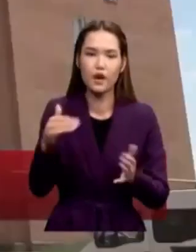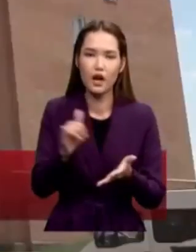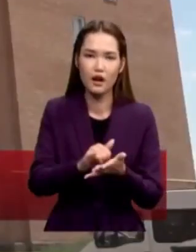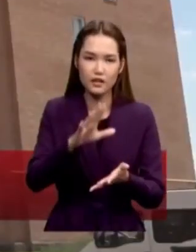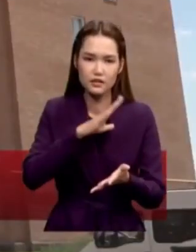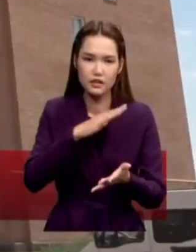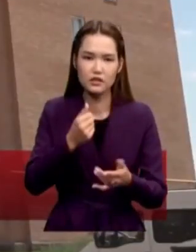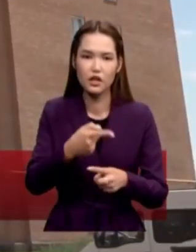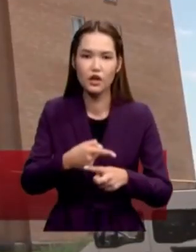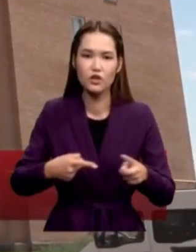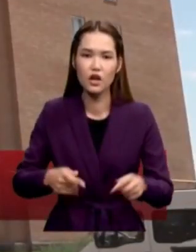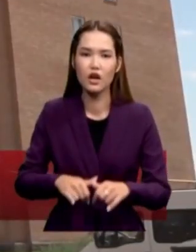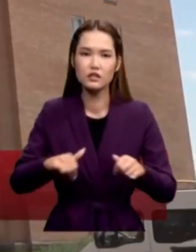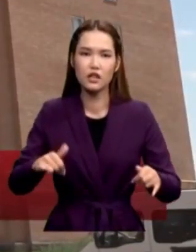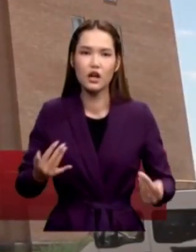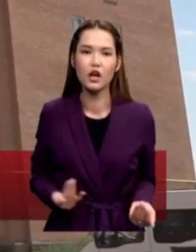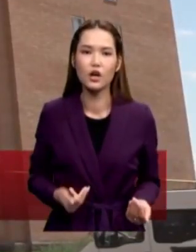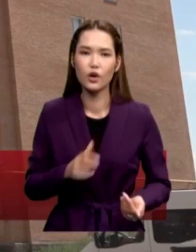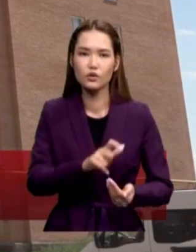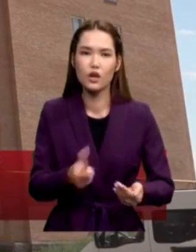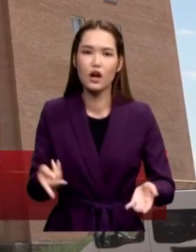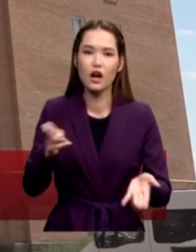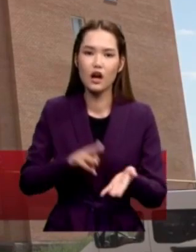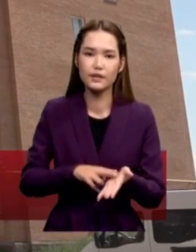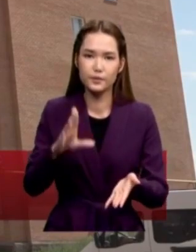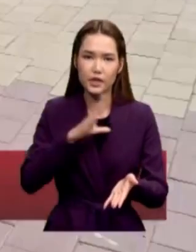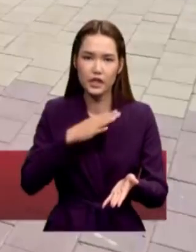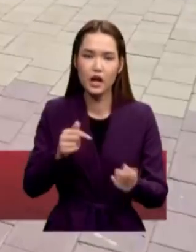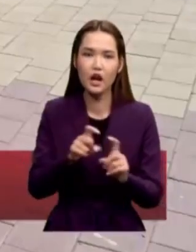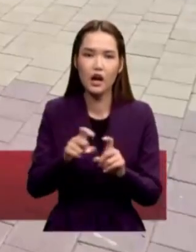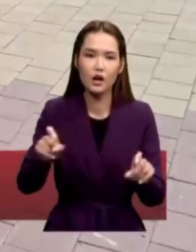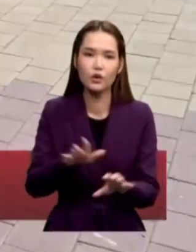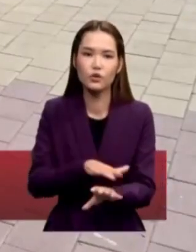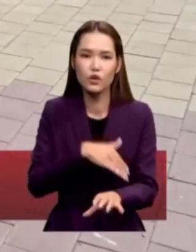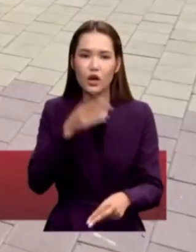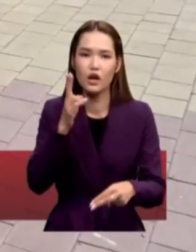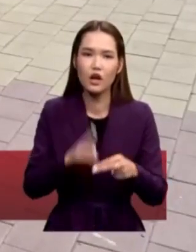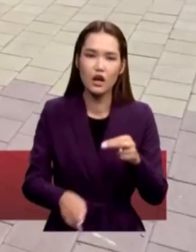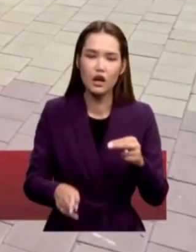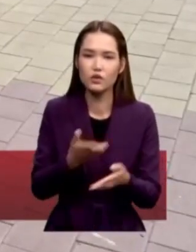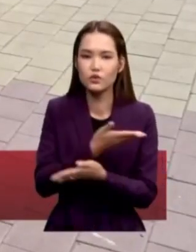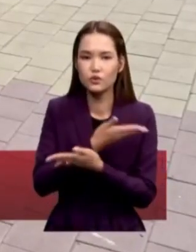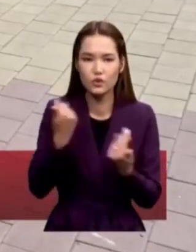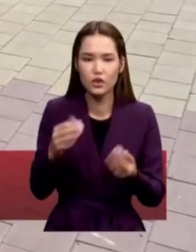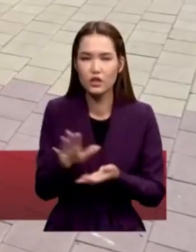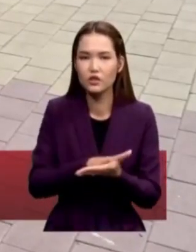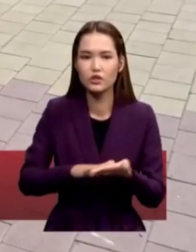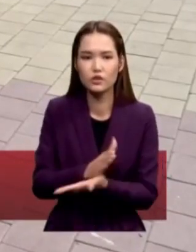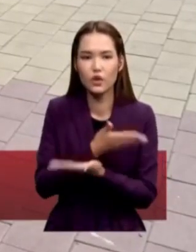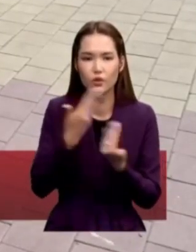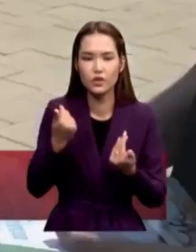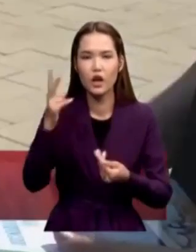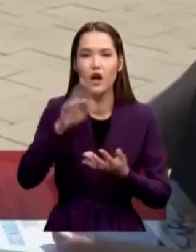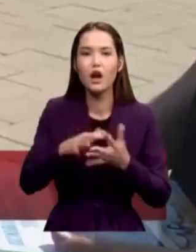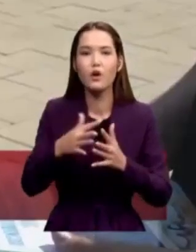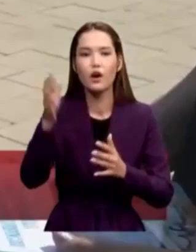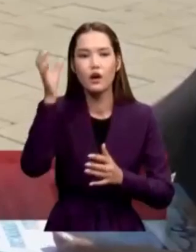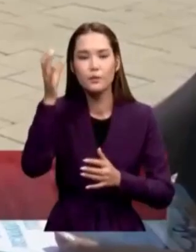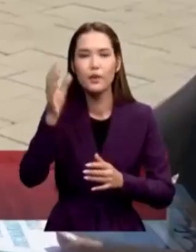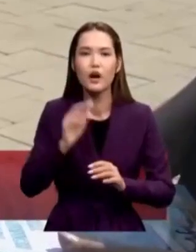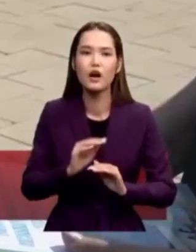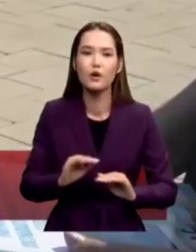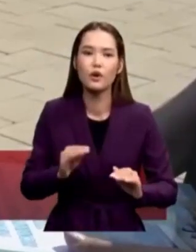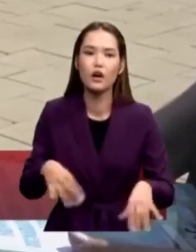Соның жартысынан астамына тұрғындар қоныстанып болған, ал мектеп әлі біреу ғана. Нағима Көшжанова ауылдағы білім ордасы жабылған